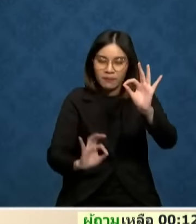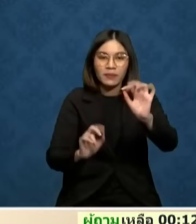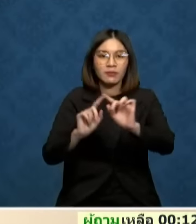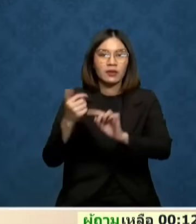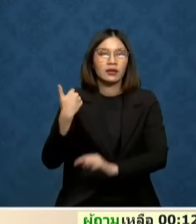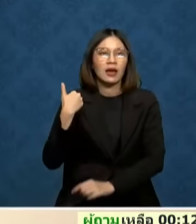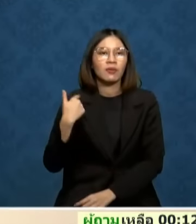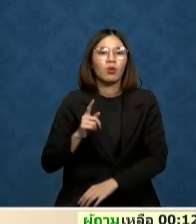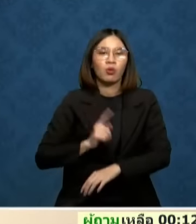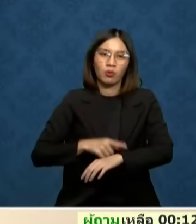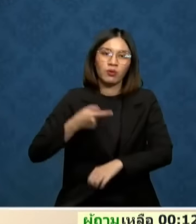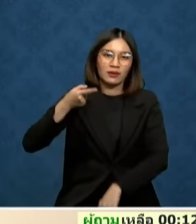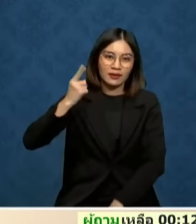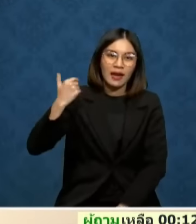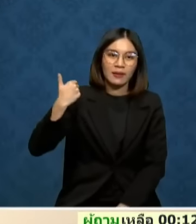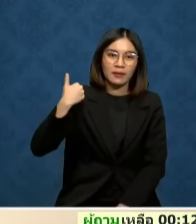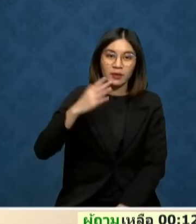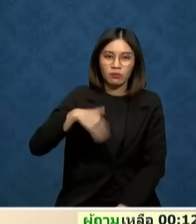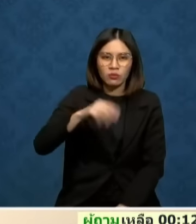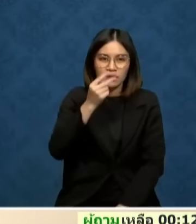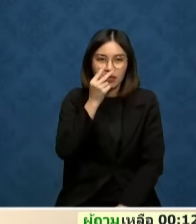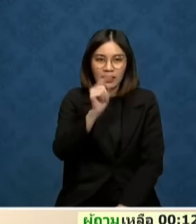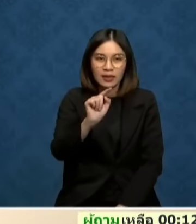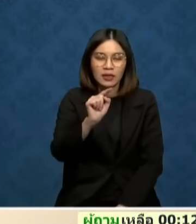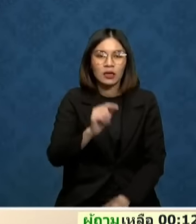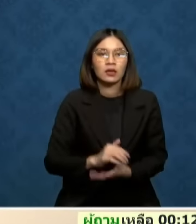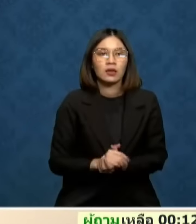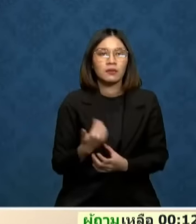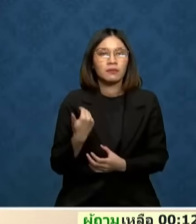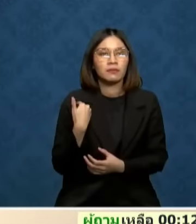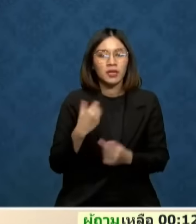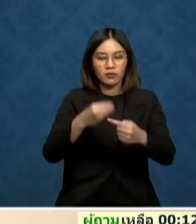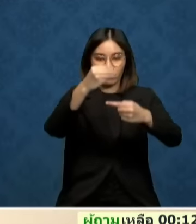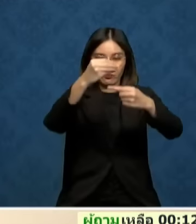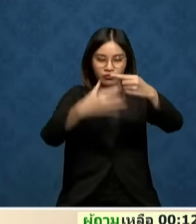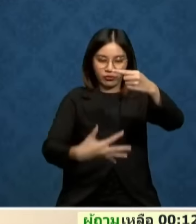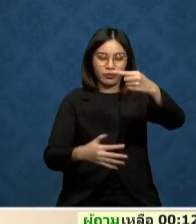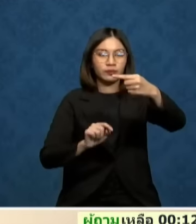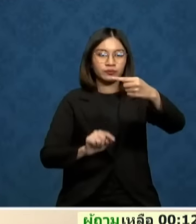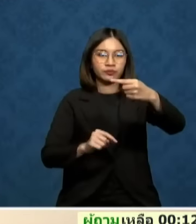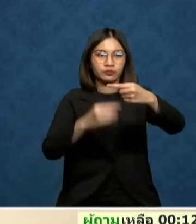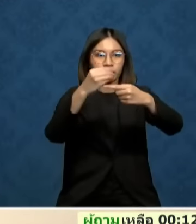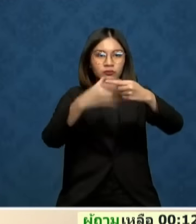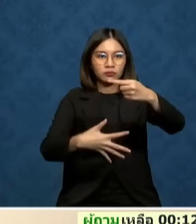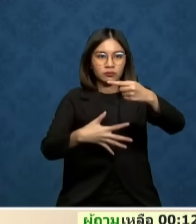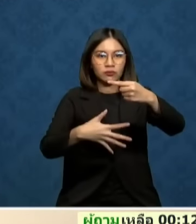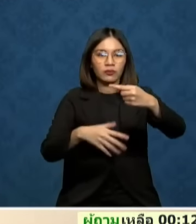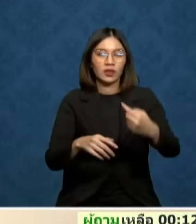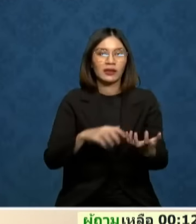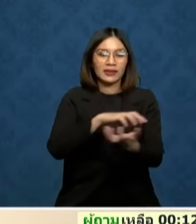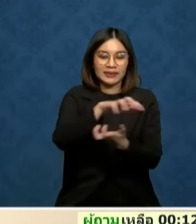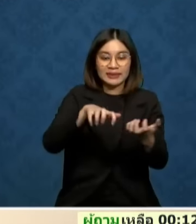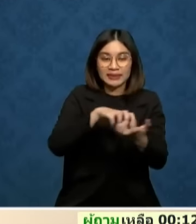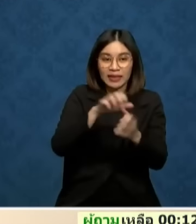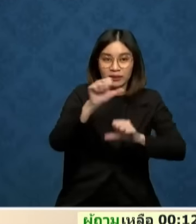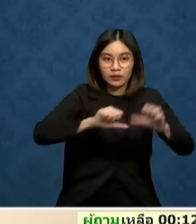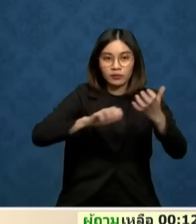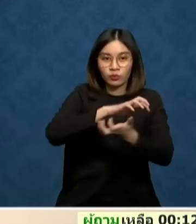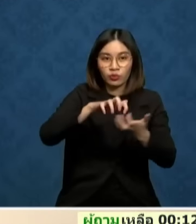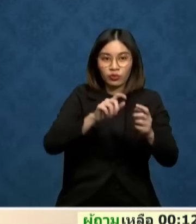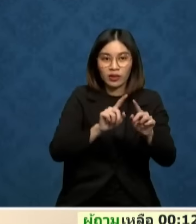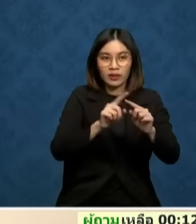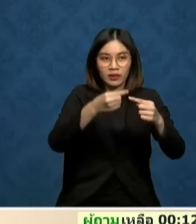ใช้เวลาพอสมควรก็จะเห็นว่ามีทั้งหมดนะคะที่เป็นสารปนเปื้อนตั้งแต่รายการที่